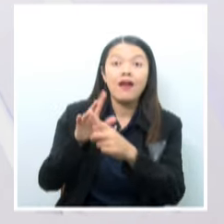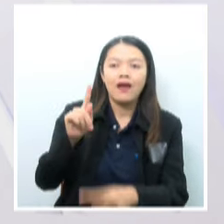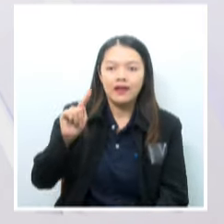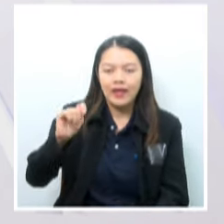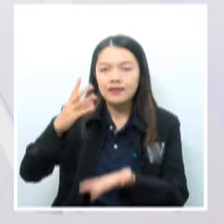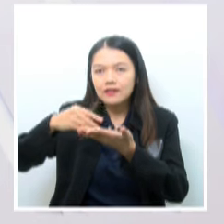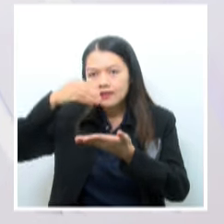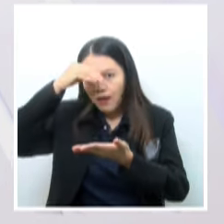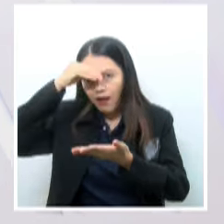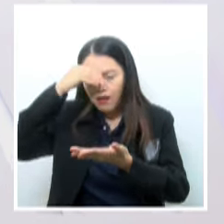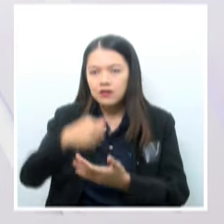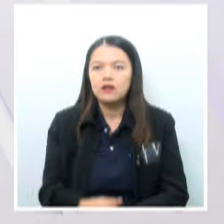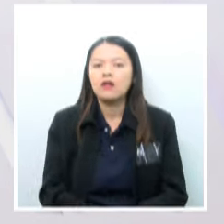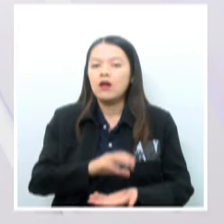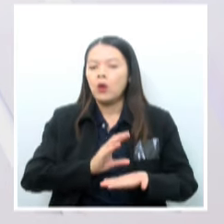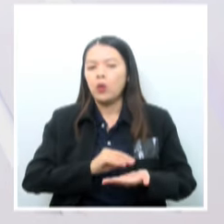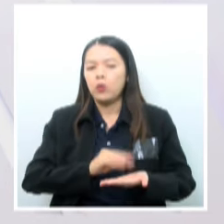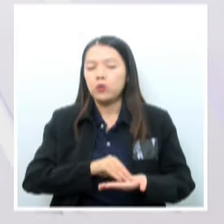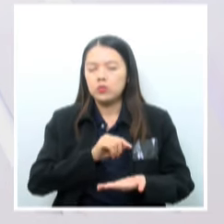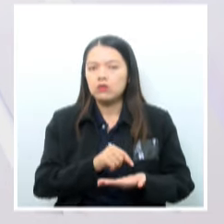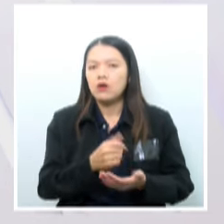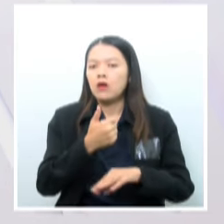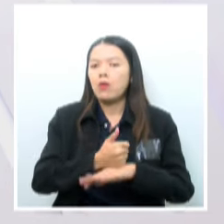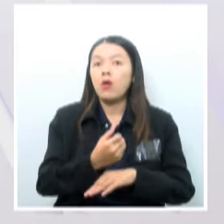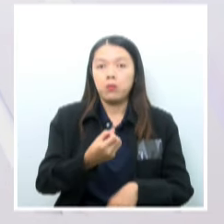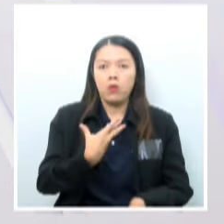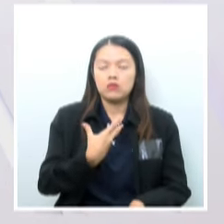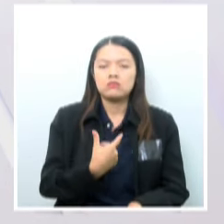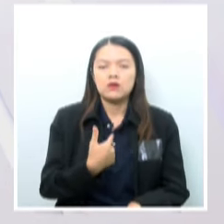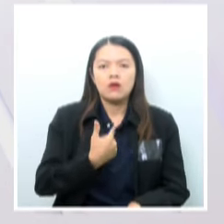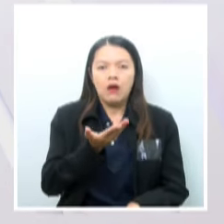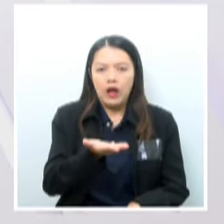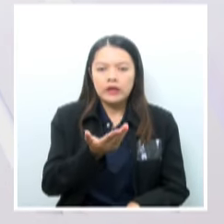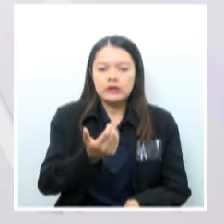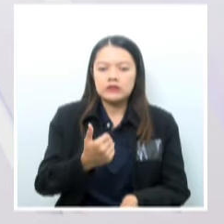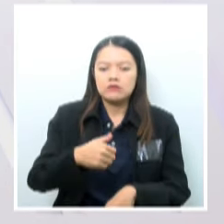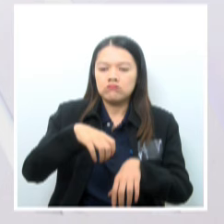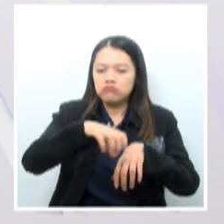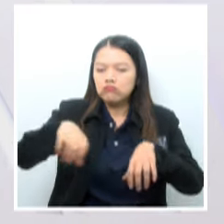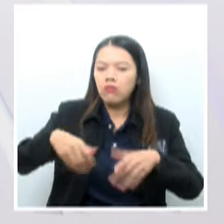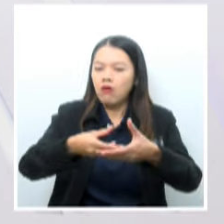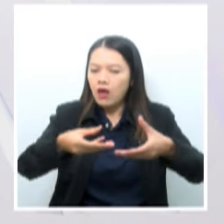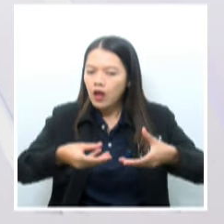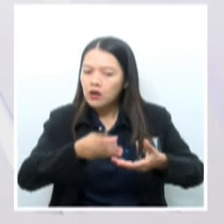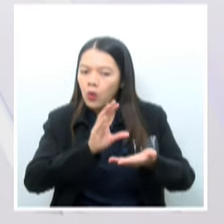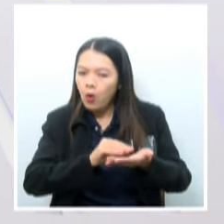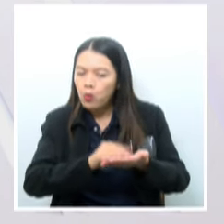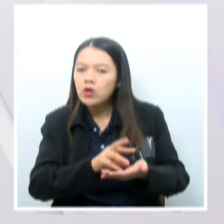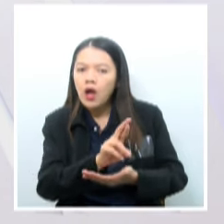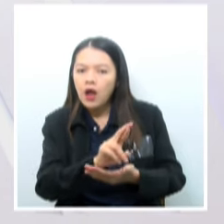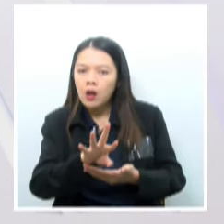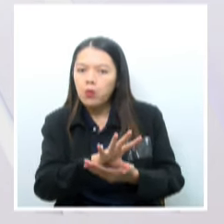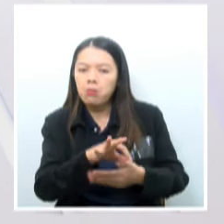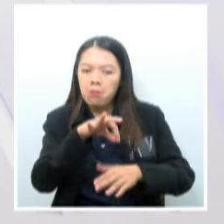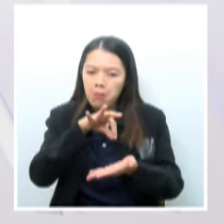าเองนะคะจากข้อมูลที่ท่านผอ.ได้บอกแล้วว่าเราได้ให้เขตพื้นที่นะคะมีการรายงานข้อมูลเข้ามาในระบบปักหมุด